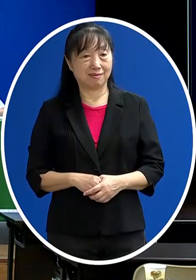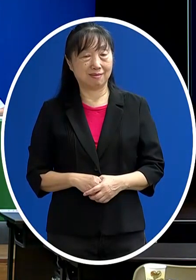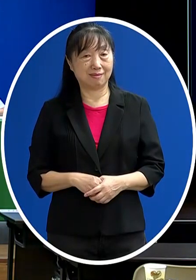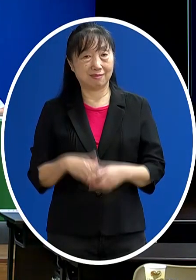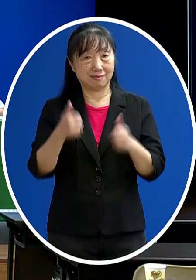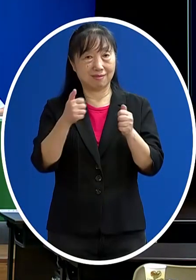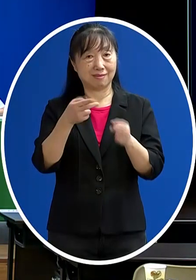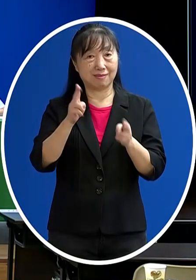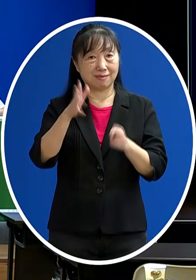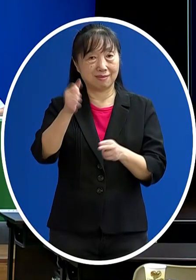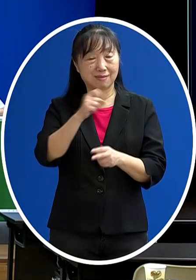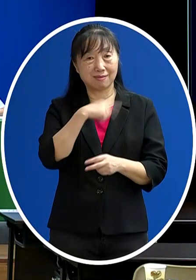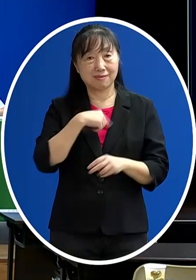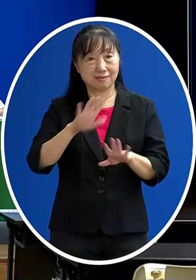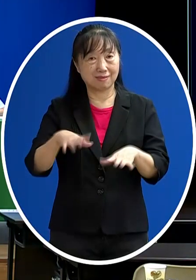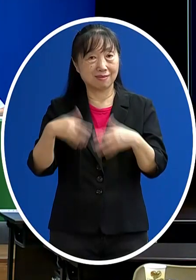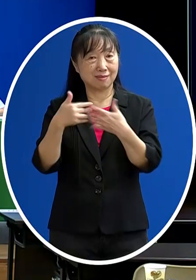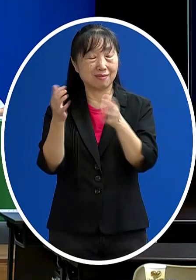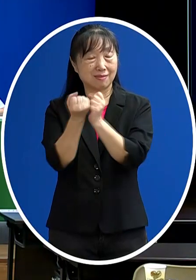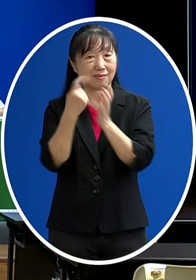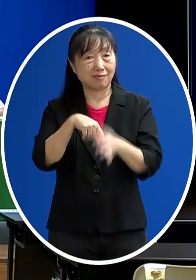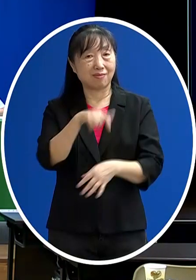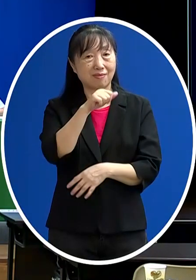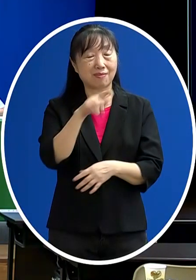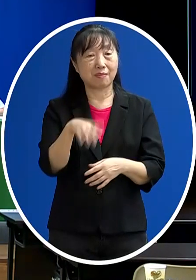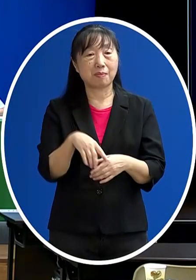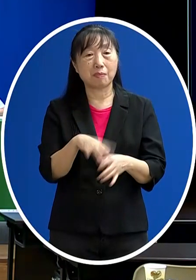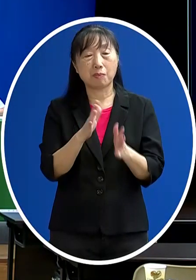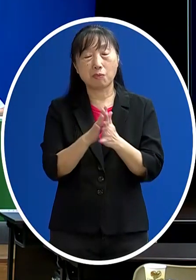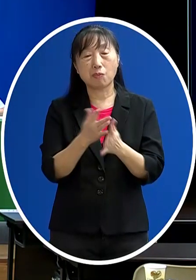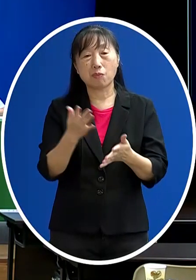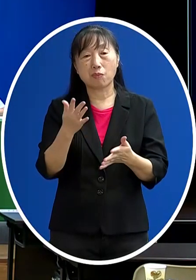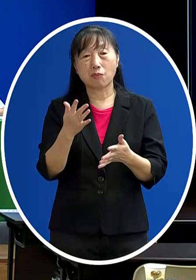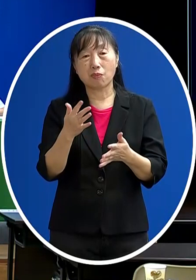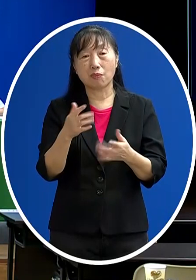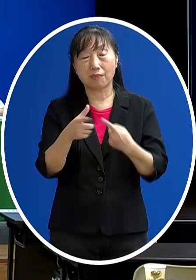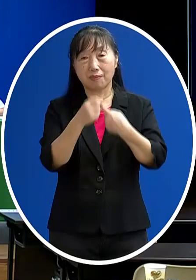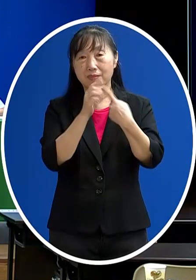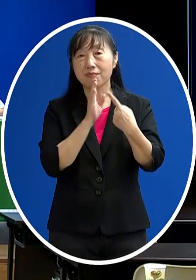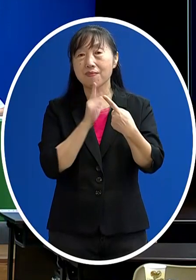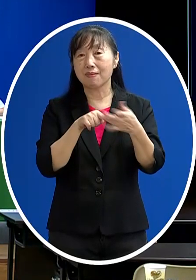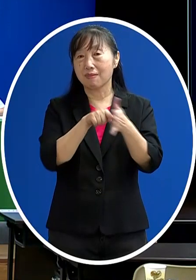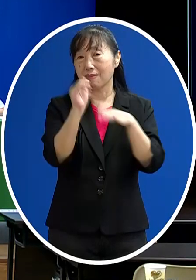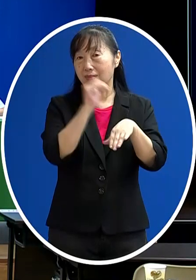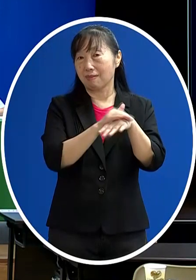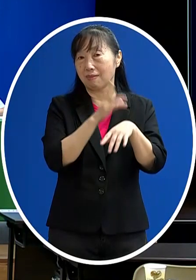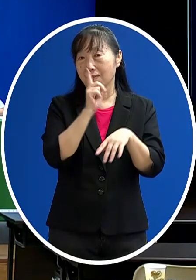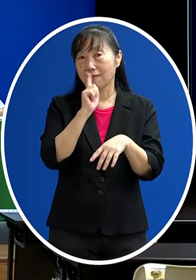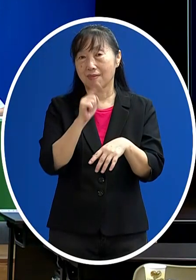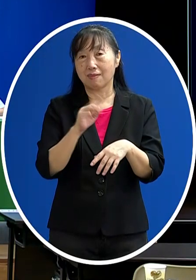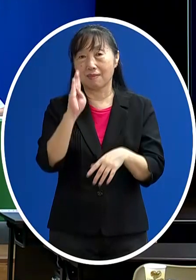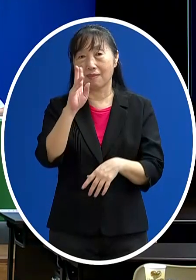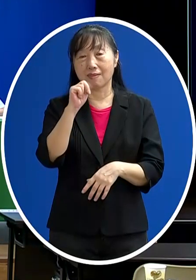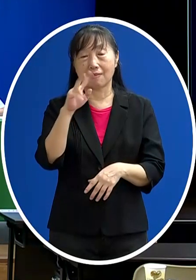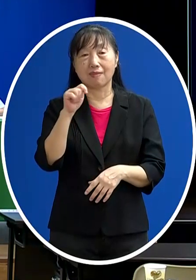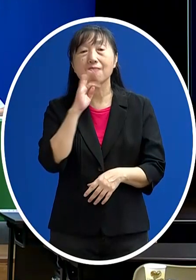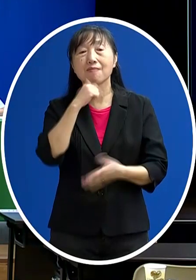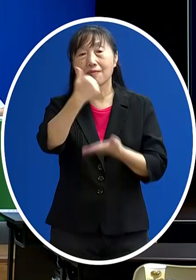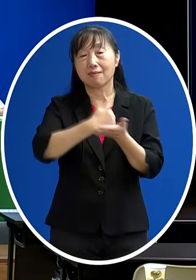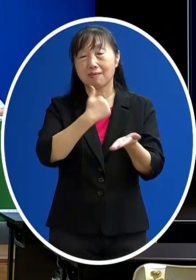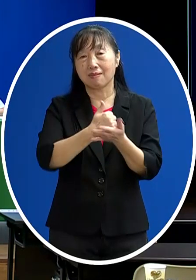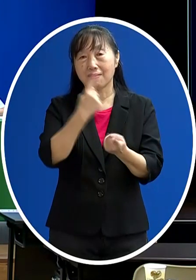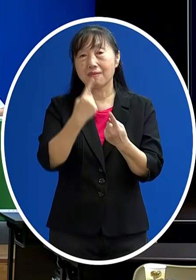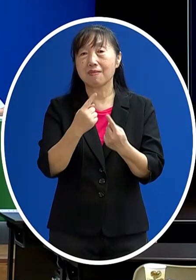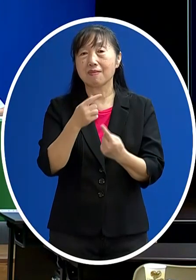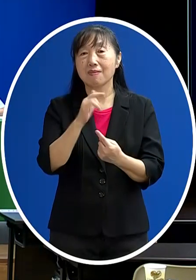谢谢指挥官。针对莫德纳跟 BNT 混打，再补充问两题。第一题是有专家认为说，因为接下来 BNT 到货量会比较稳定，